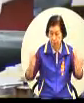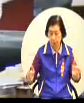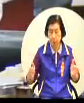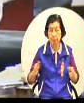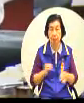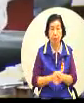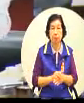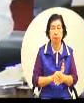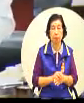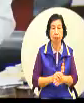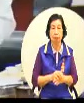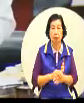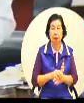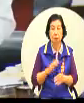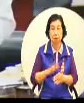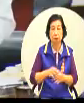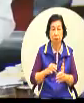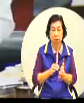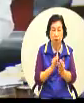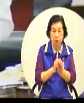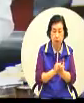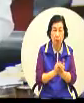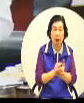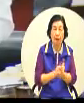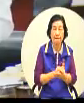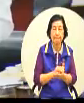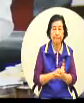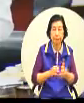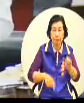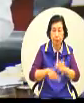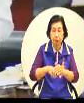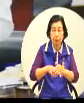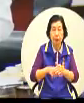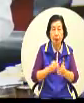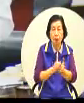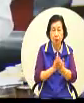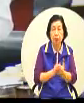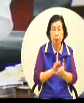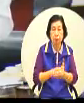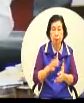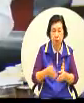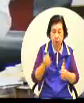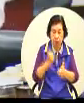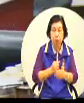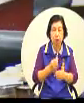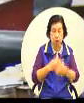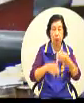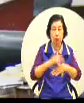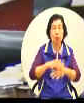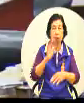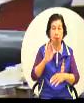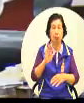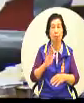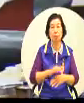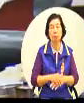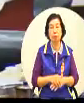几乎四标案都即将完成，那么再